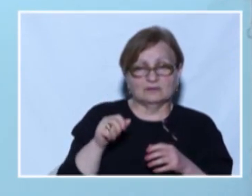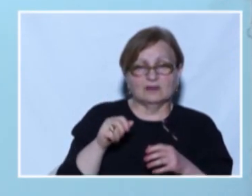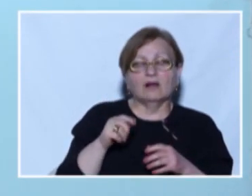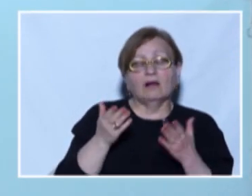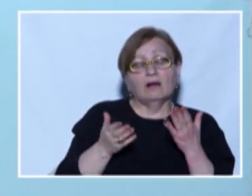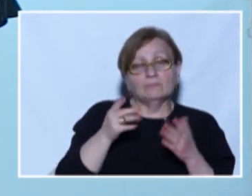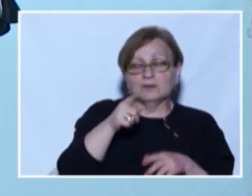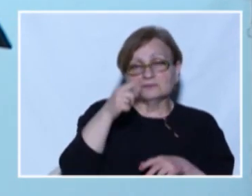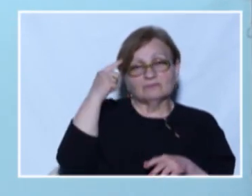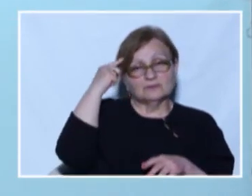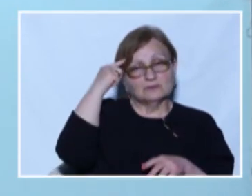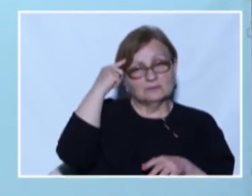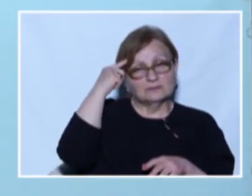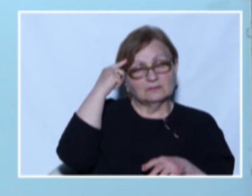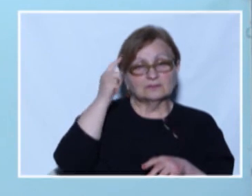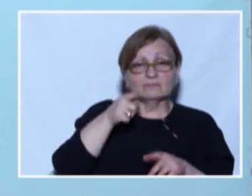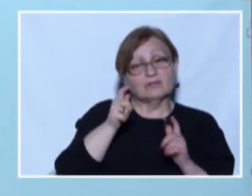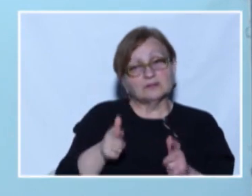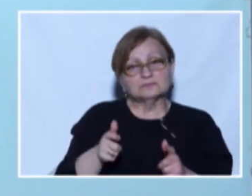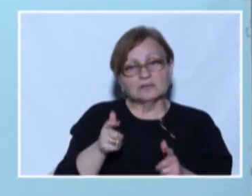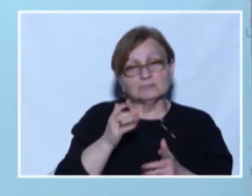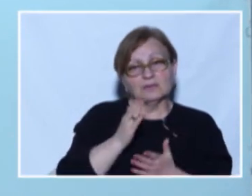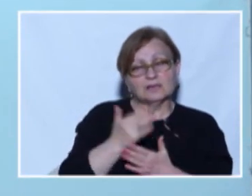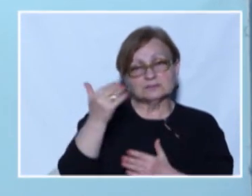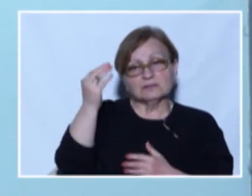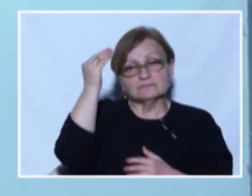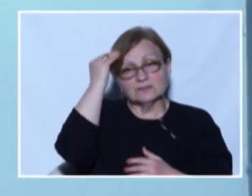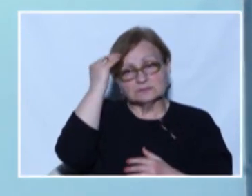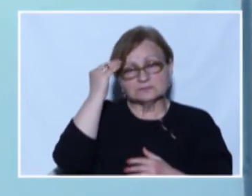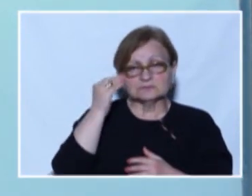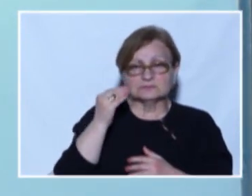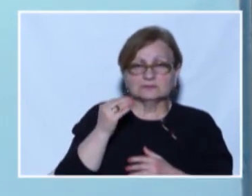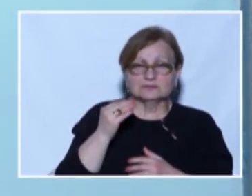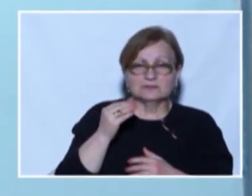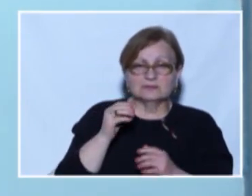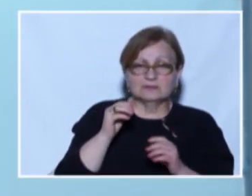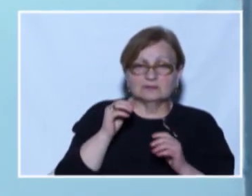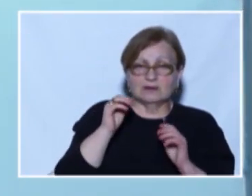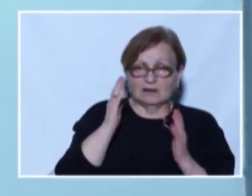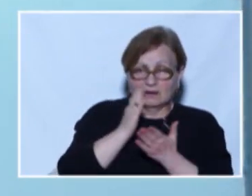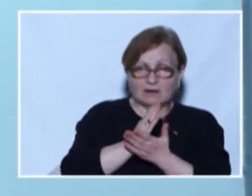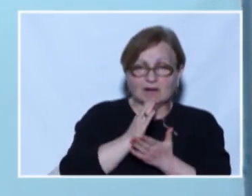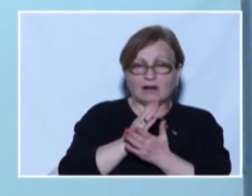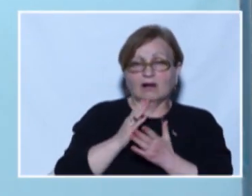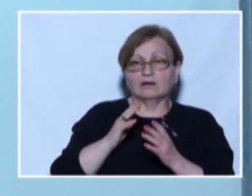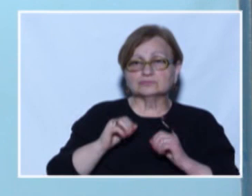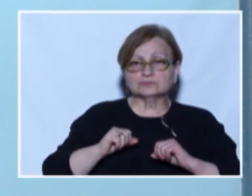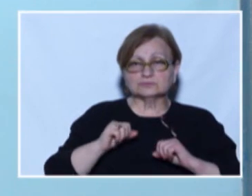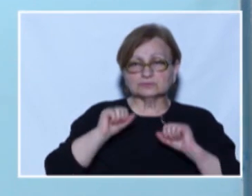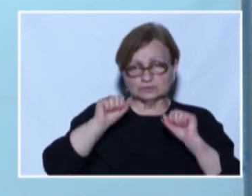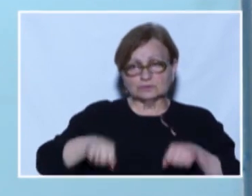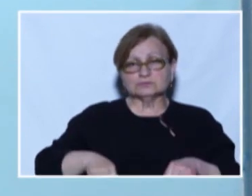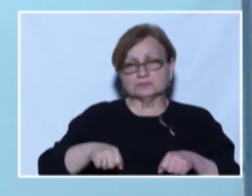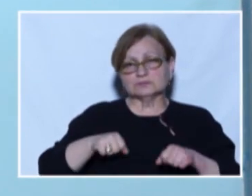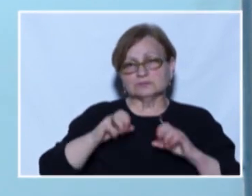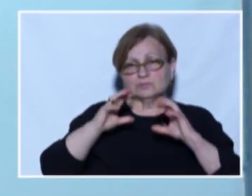დაფიქრდით აბა ამაზე. დაეთანხმებით თუ არა ვაჟა-ფშაველას? აქვს კაცობრიობას შესაძლებლობა,